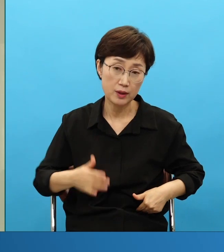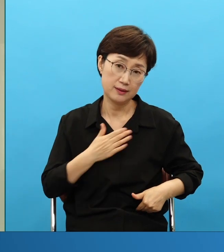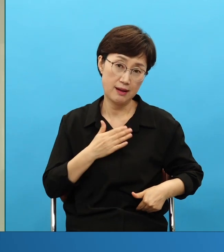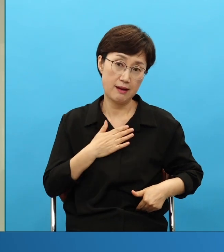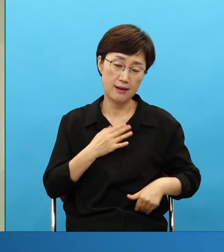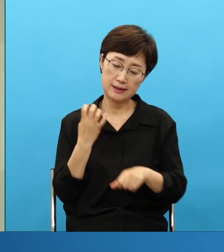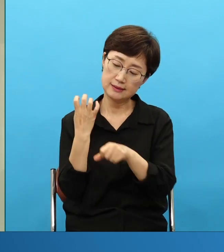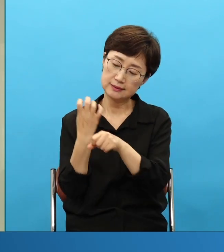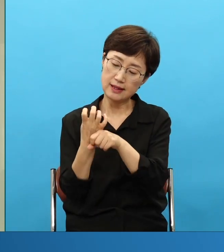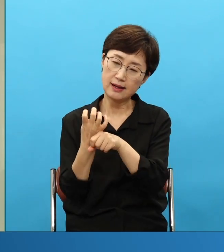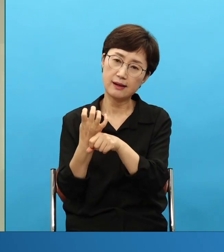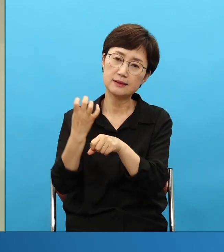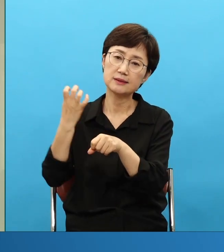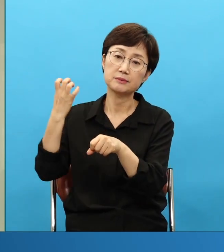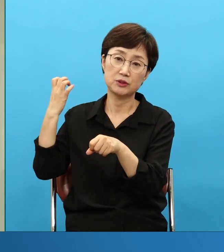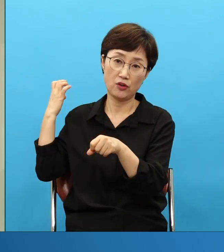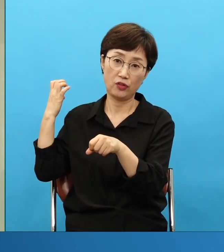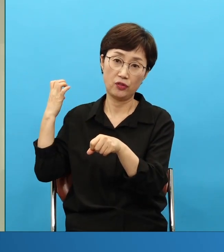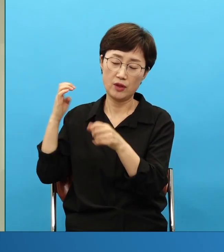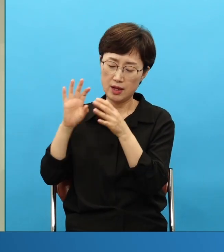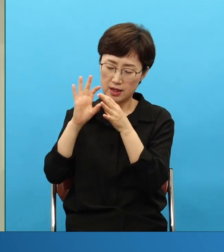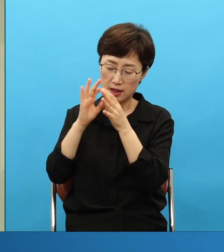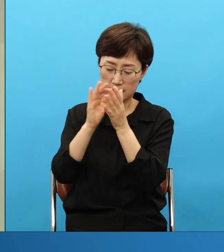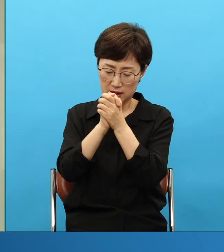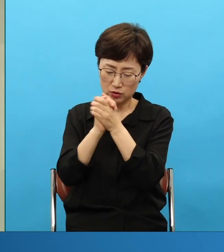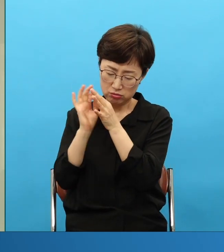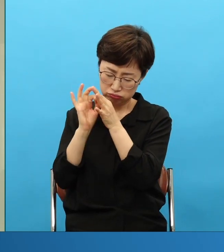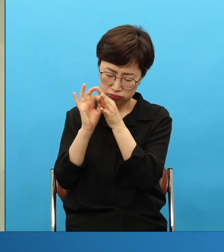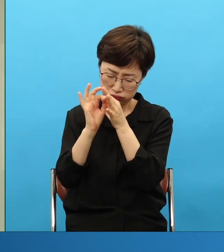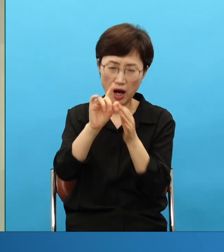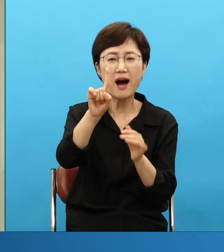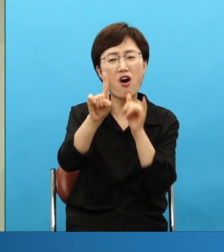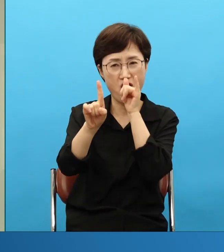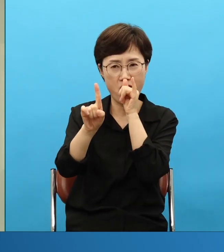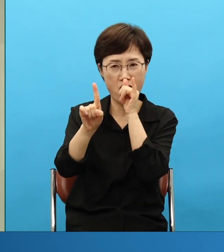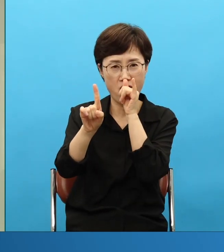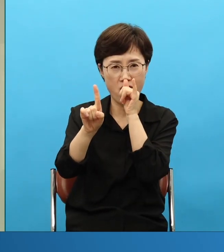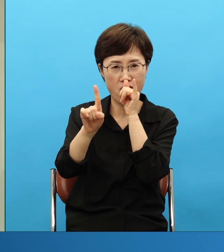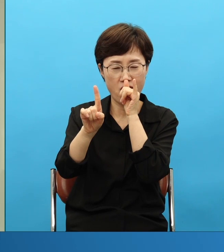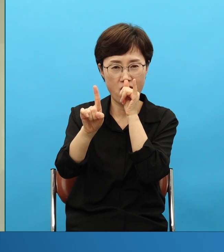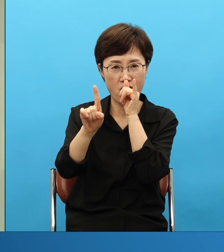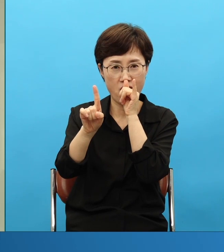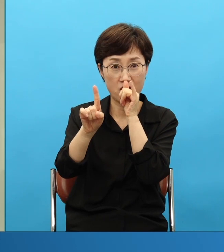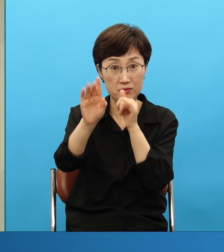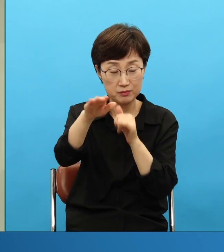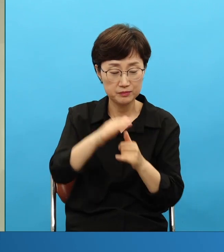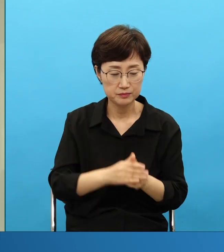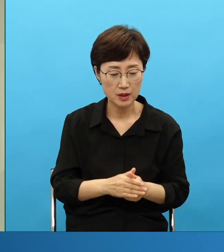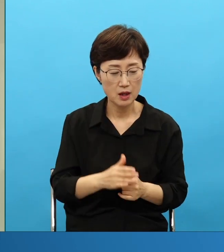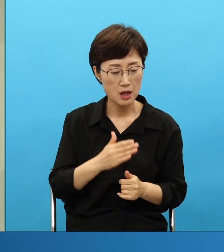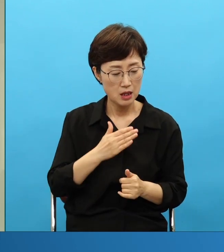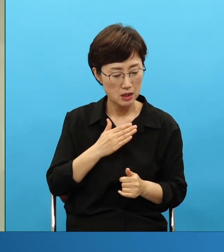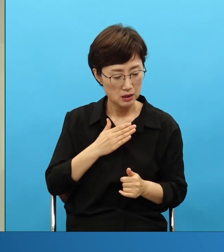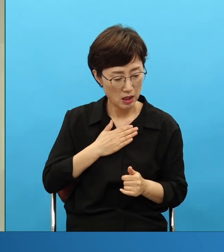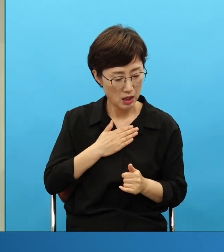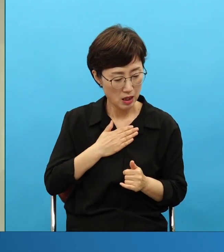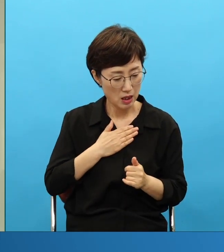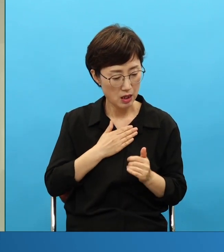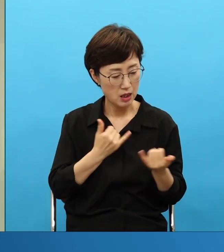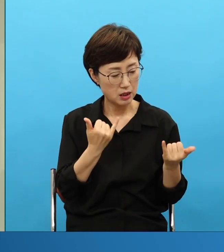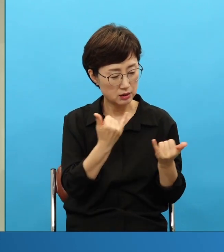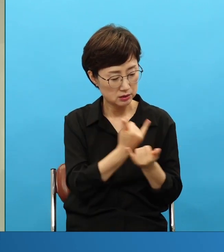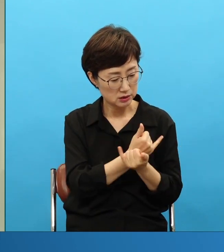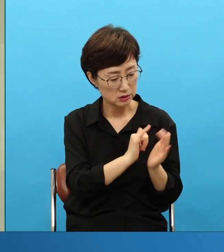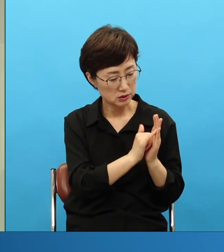전부터 똑같은 기도를 했습니다. Now, from about 40 years ago, I've been praying the same prayer. 왜 우리 가문이